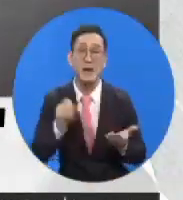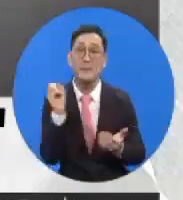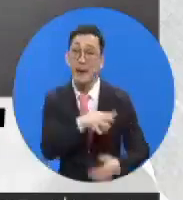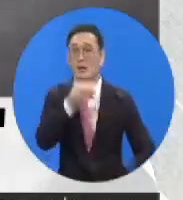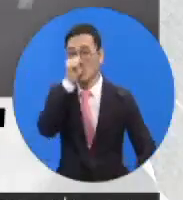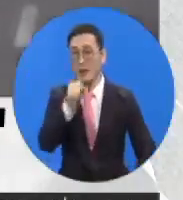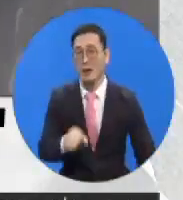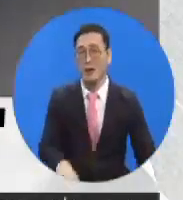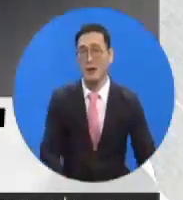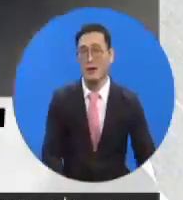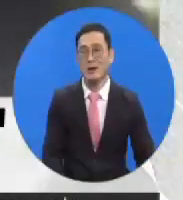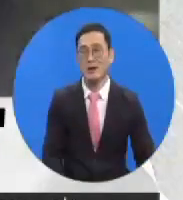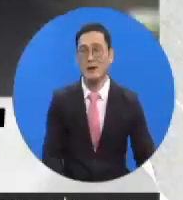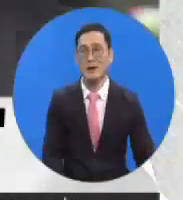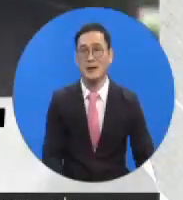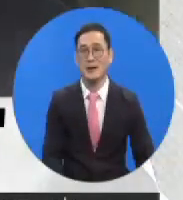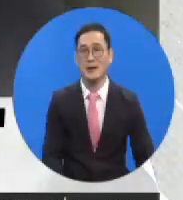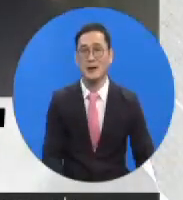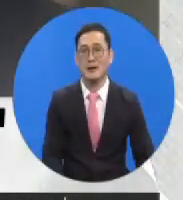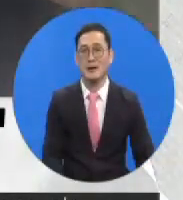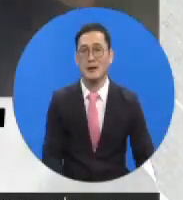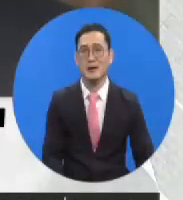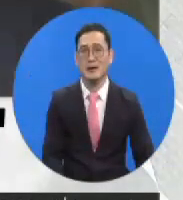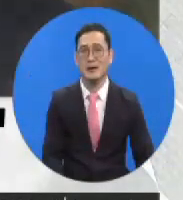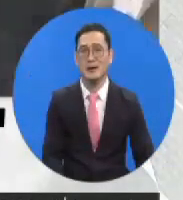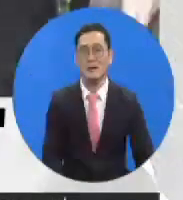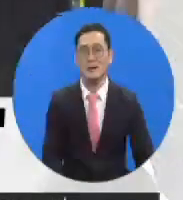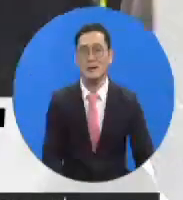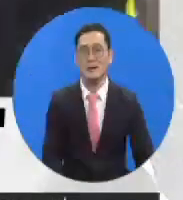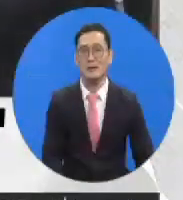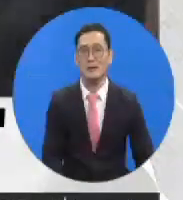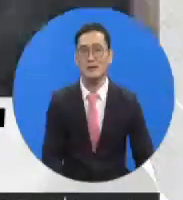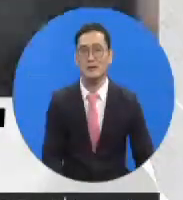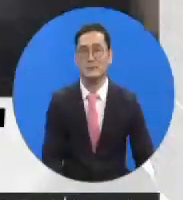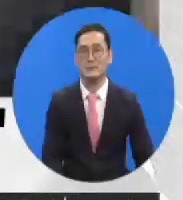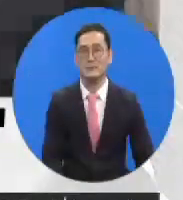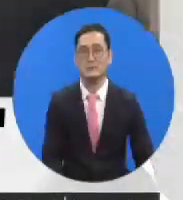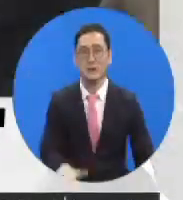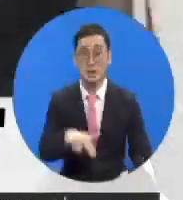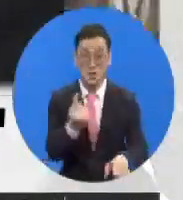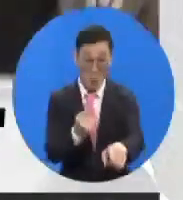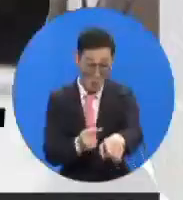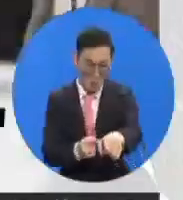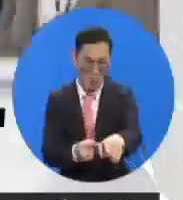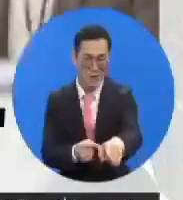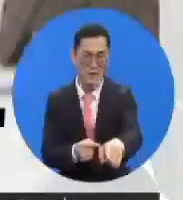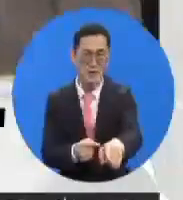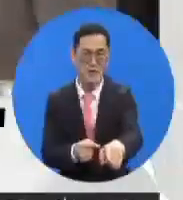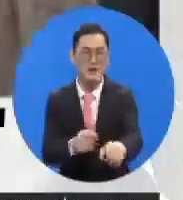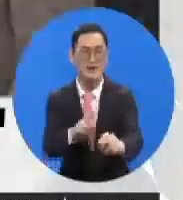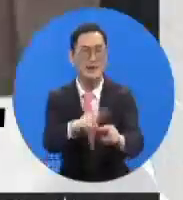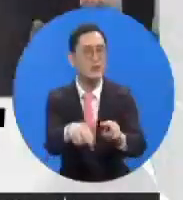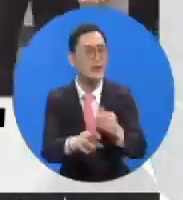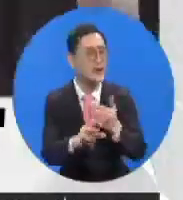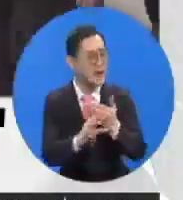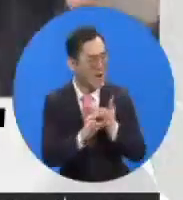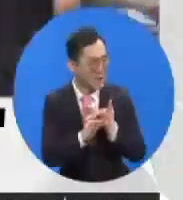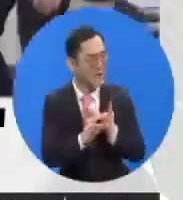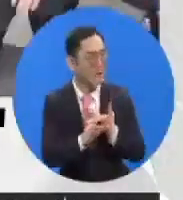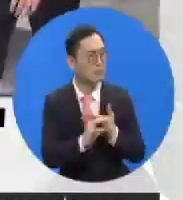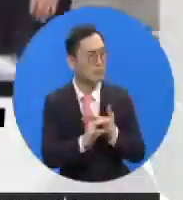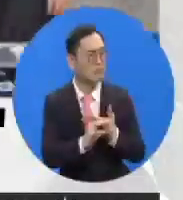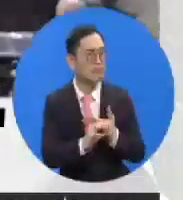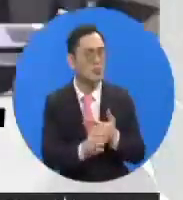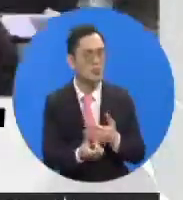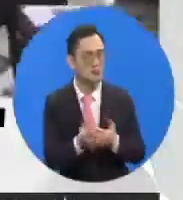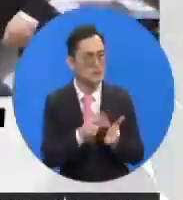없는데 거기에다가 아니, 본인이 조 전 장관이 사퇴를 하면 모를까 이런